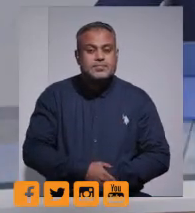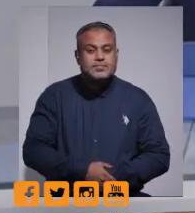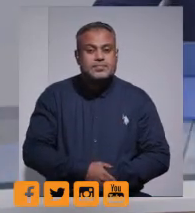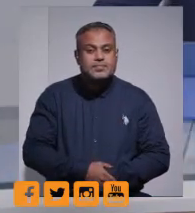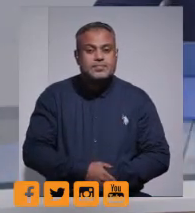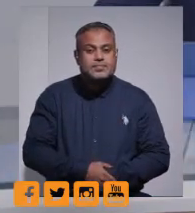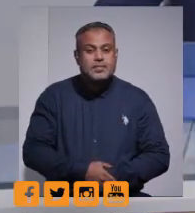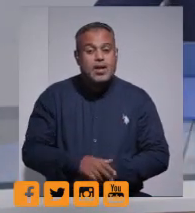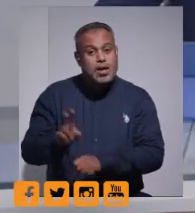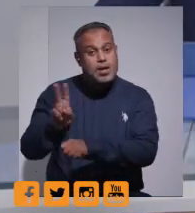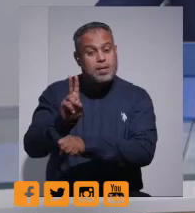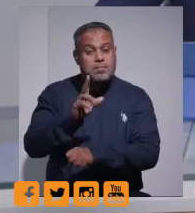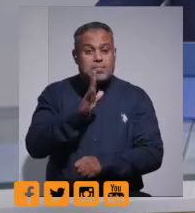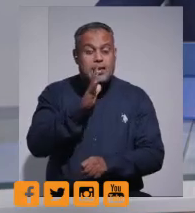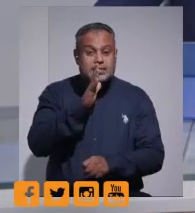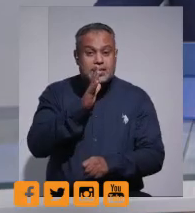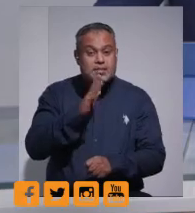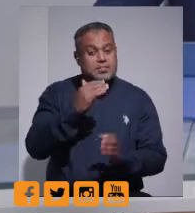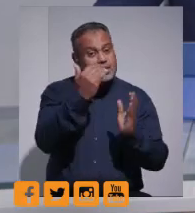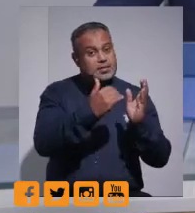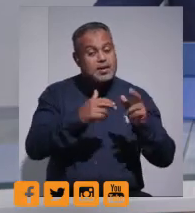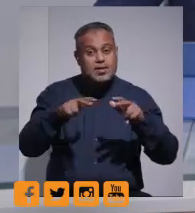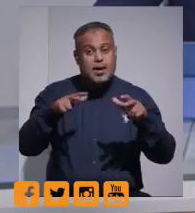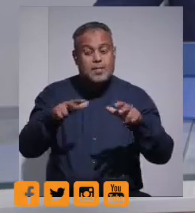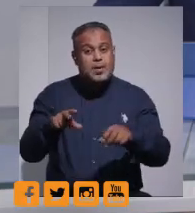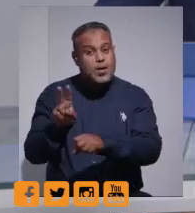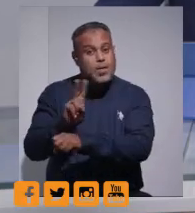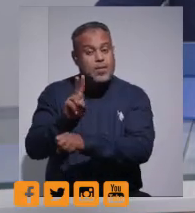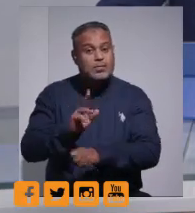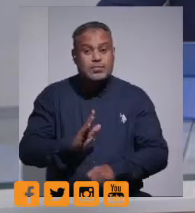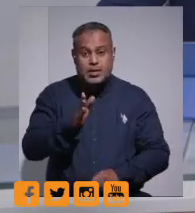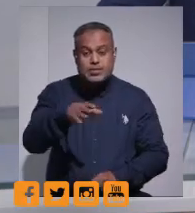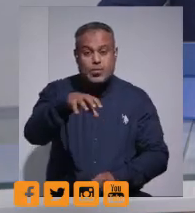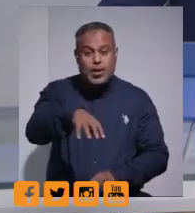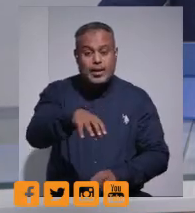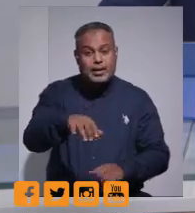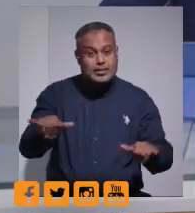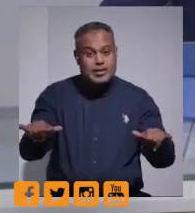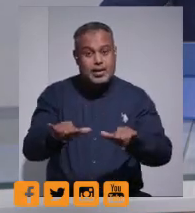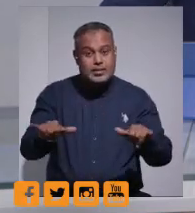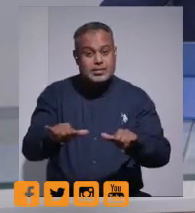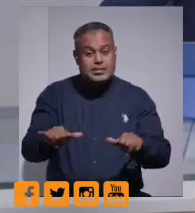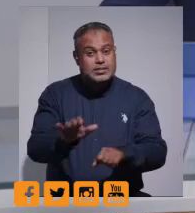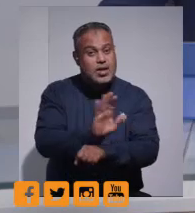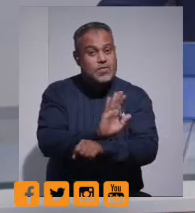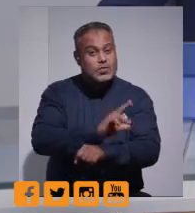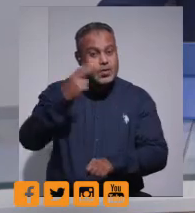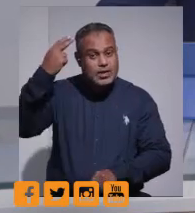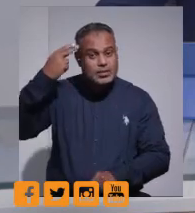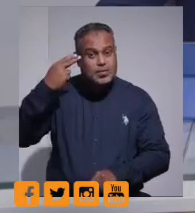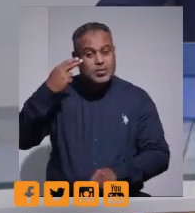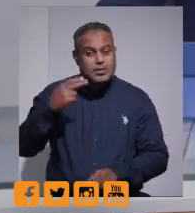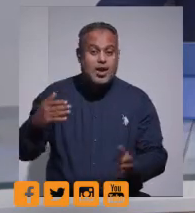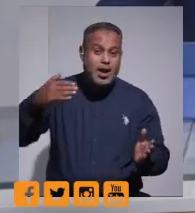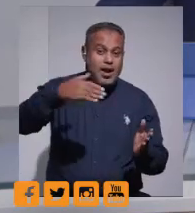ولمتابعه المزيد من اشتراكنا الاخباريه مشاهدينا الكرام يرجى زيارته حساباتنا على مواقع التواصل الاجتماعي التلفزيون وفي